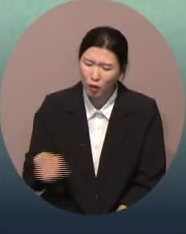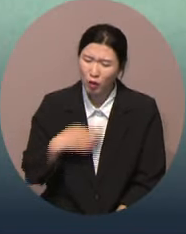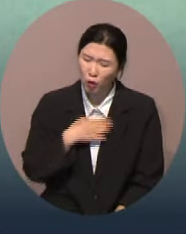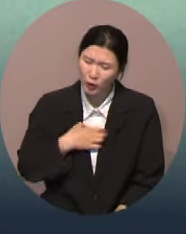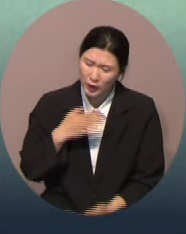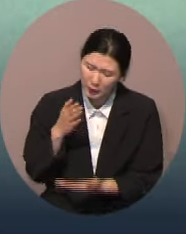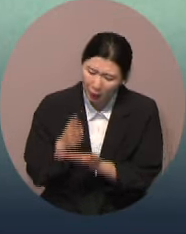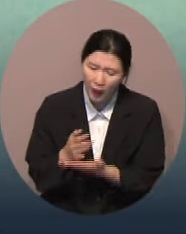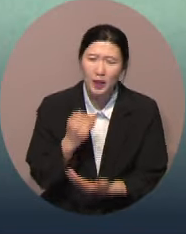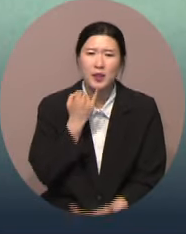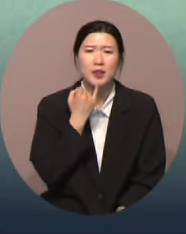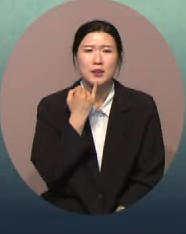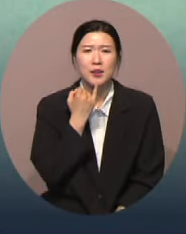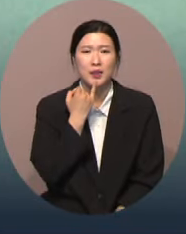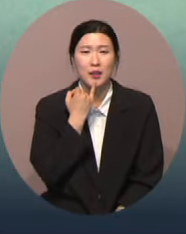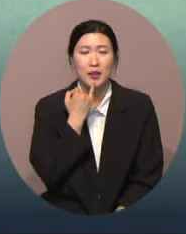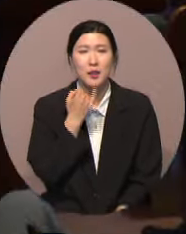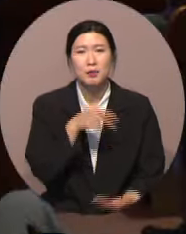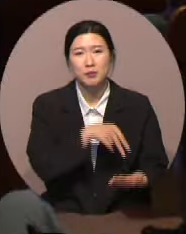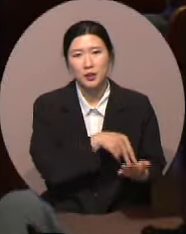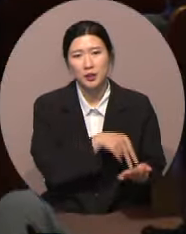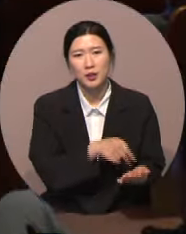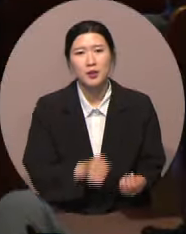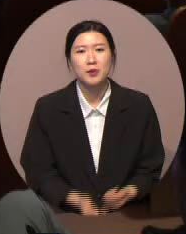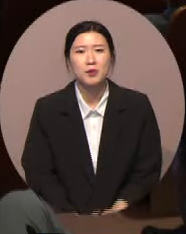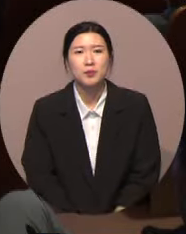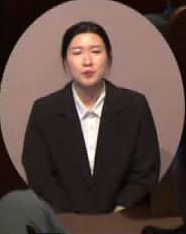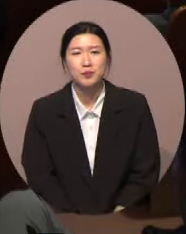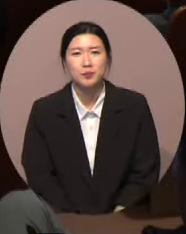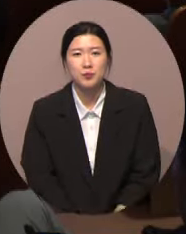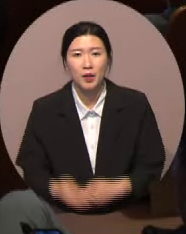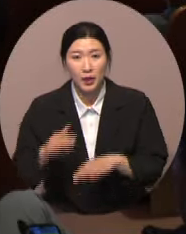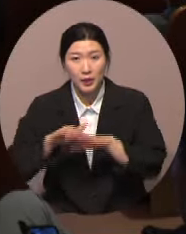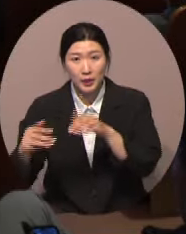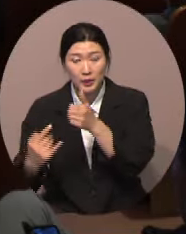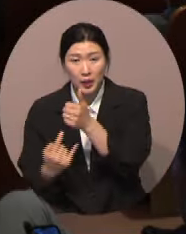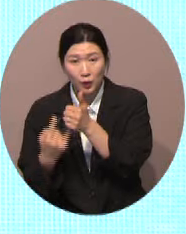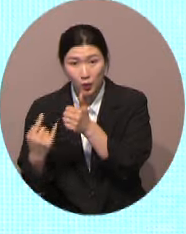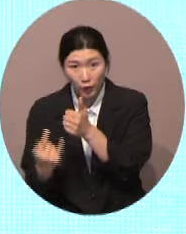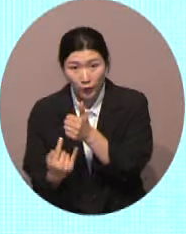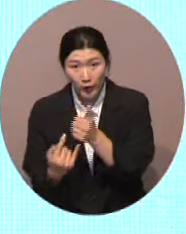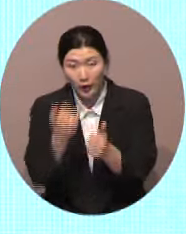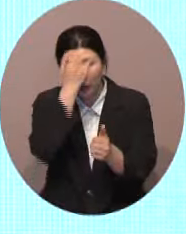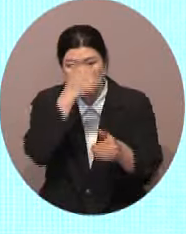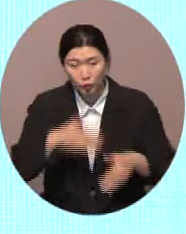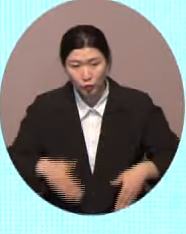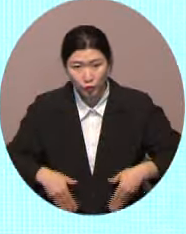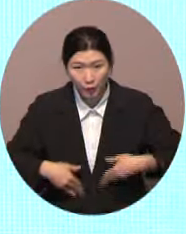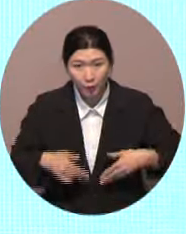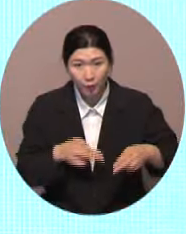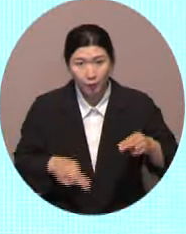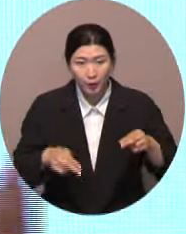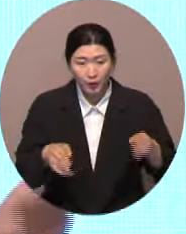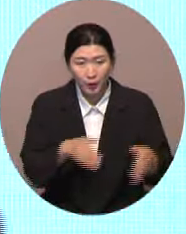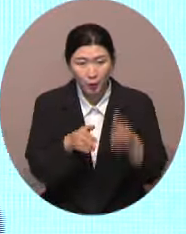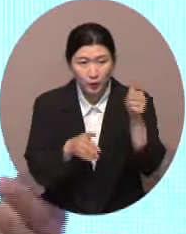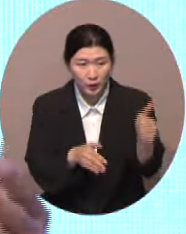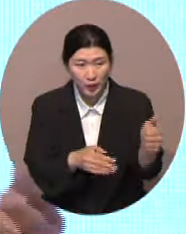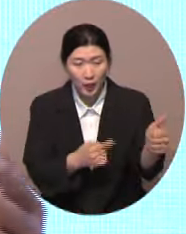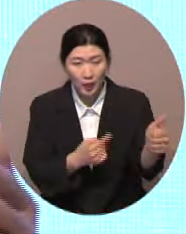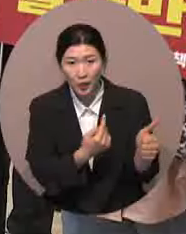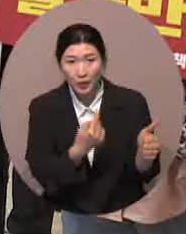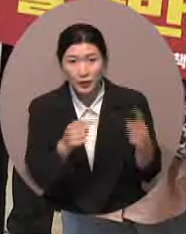오염이나 이런 부분들은 해결할 수 있다라고. 대책위는 다음 달 예정된 김태흠 지사의 임기 3년차 당진시 방문에